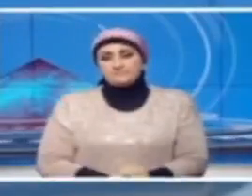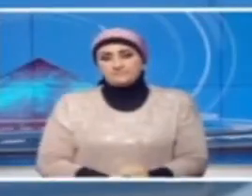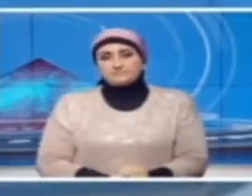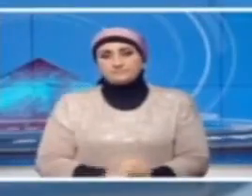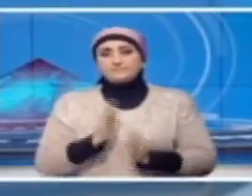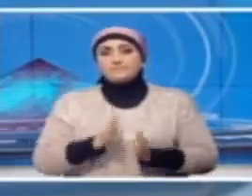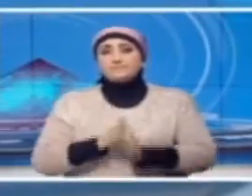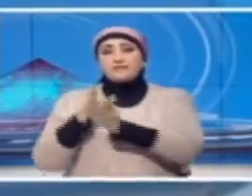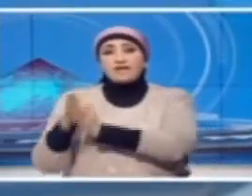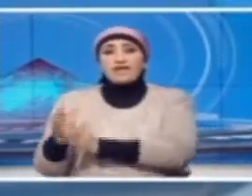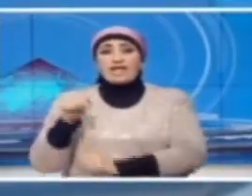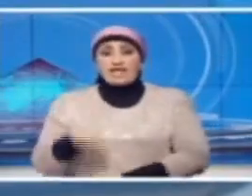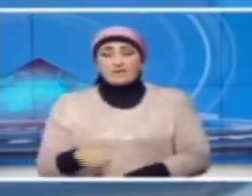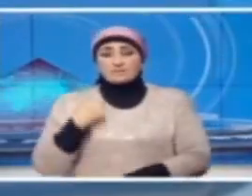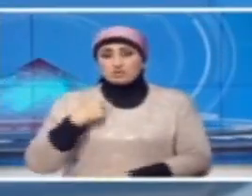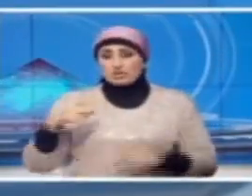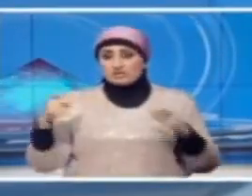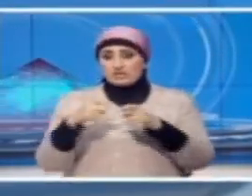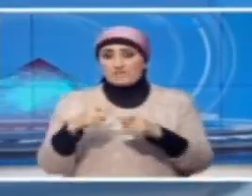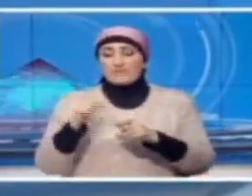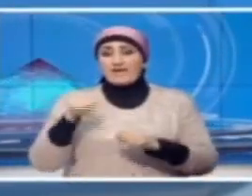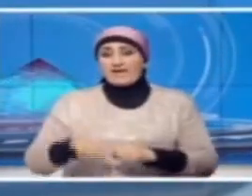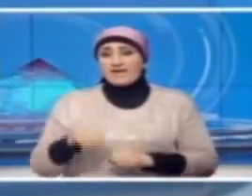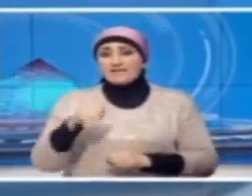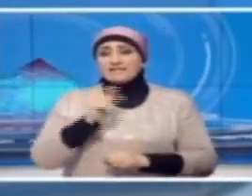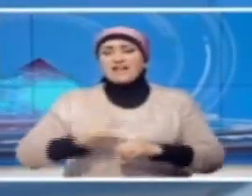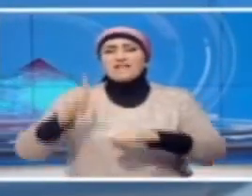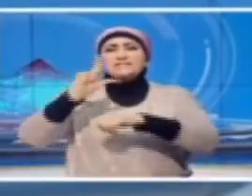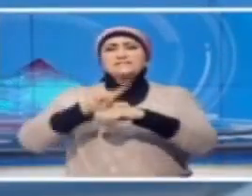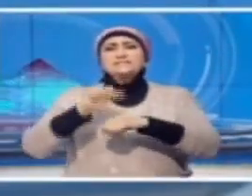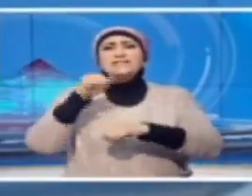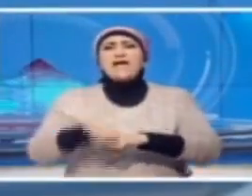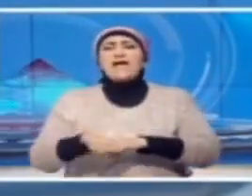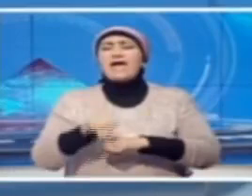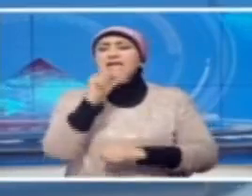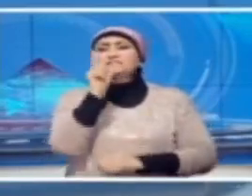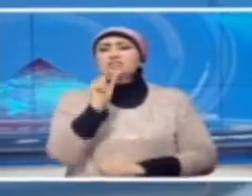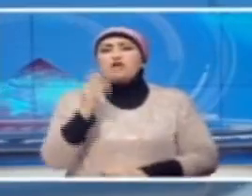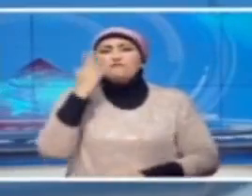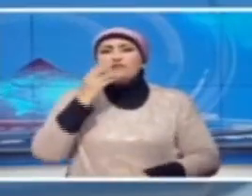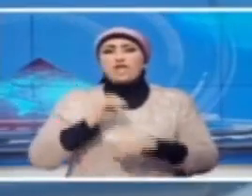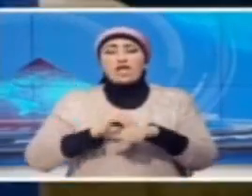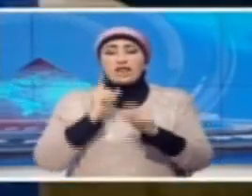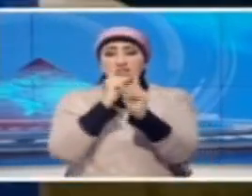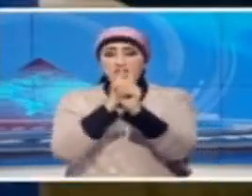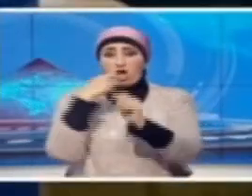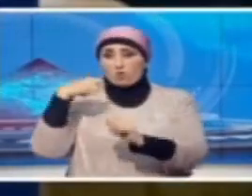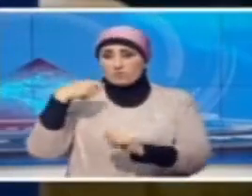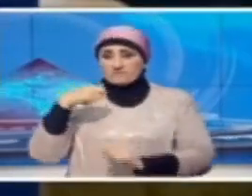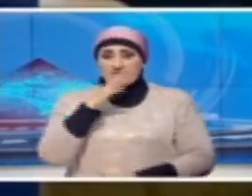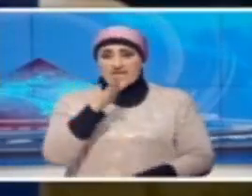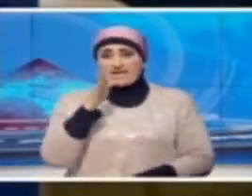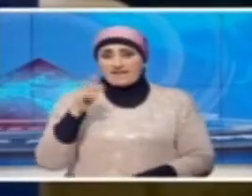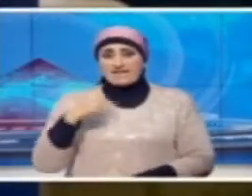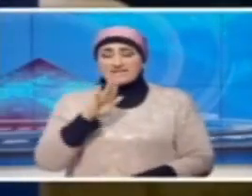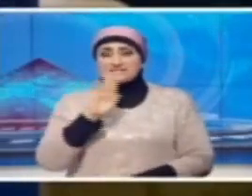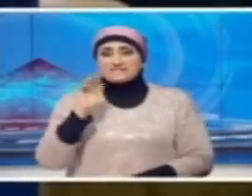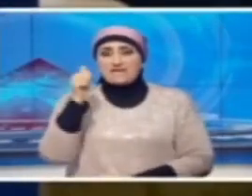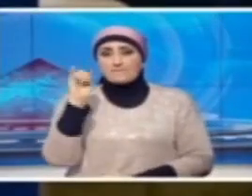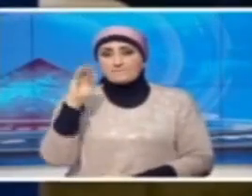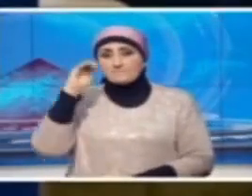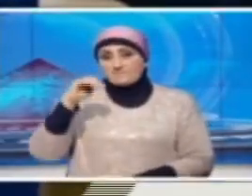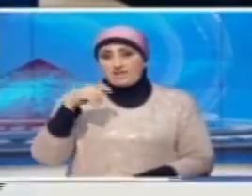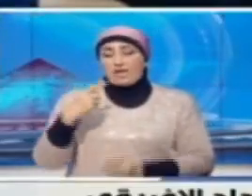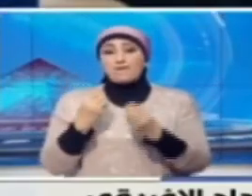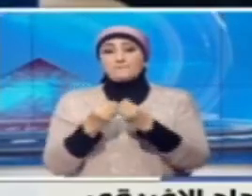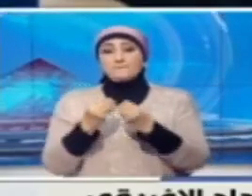علي هامش اجتماعات قمة الاتحاد الإفريقي المنعقدة بأديس أبابا التقى وزير الخارجية سامح شكري رئيس الوزراء